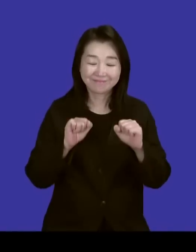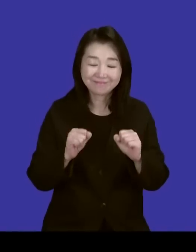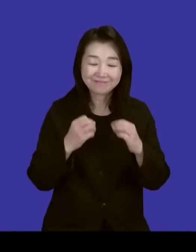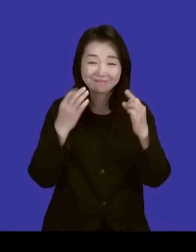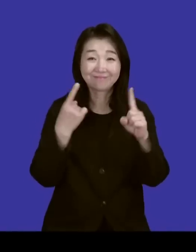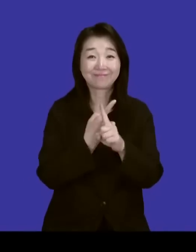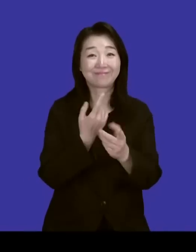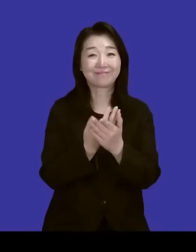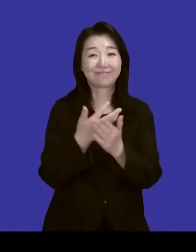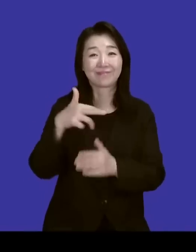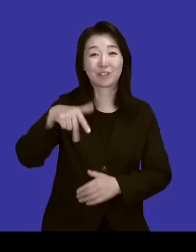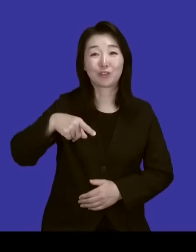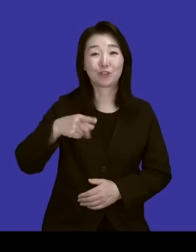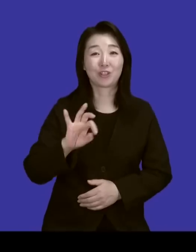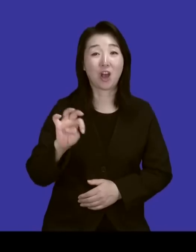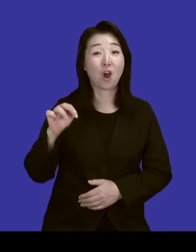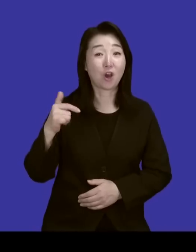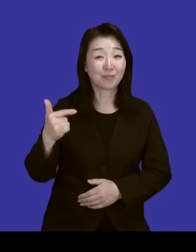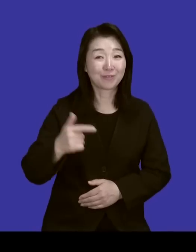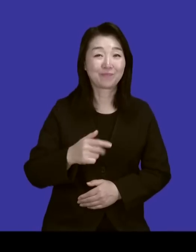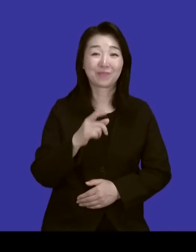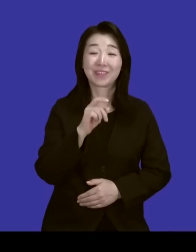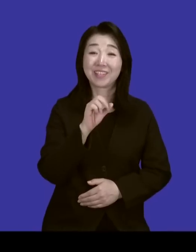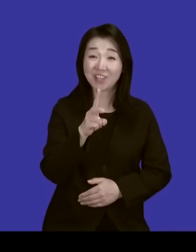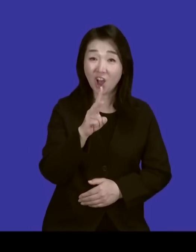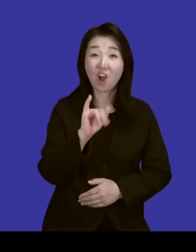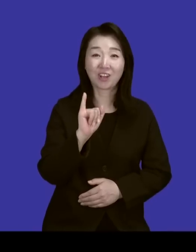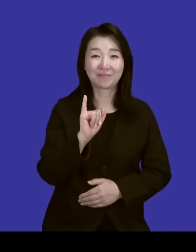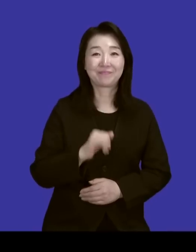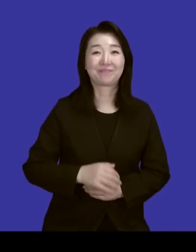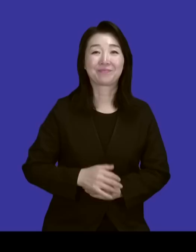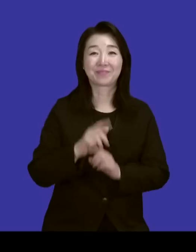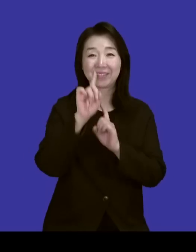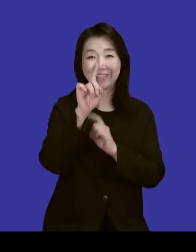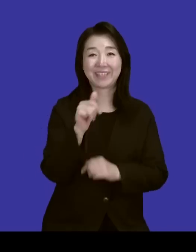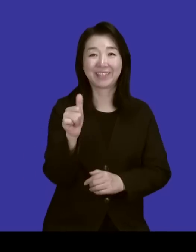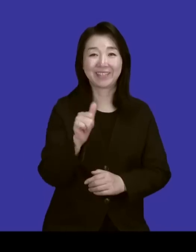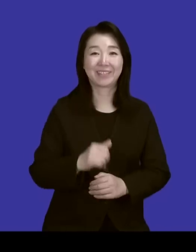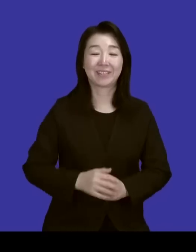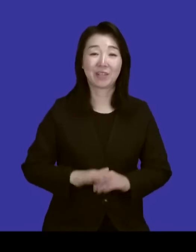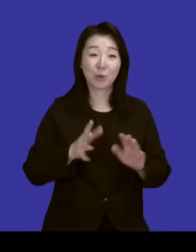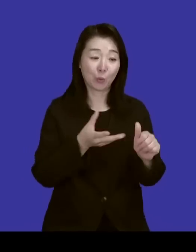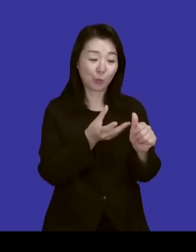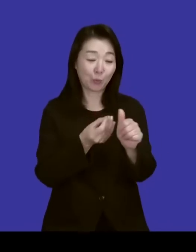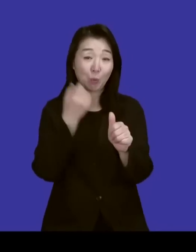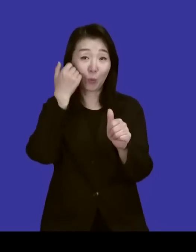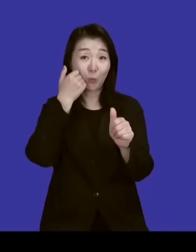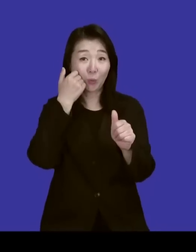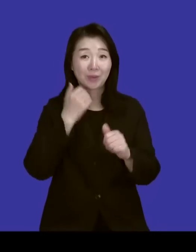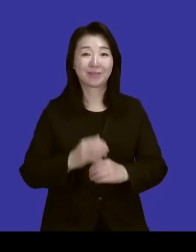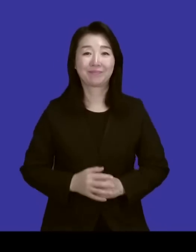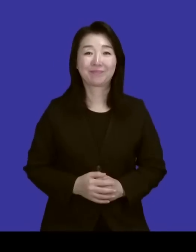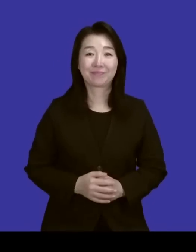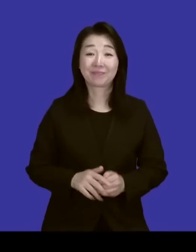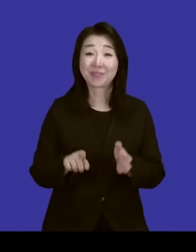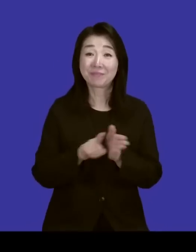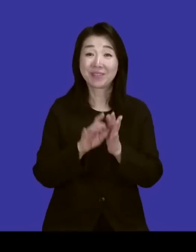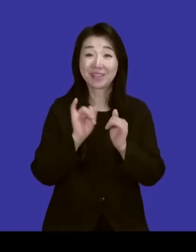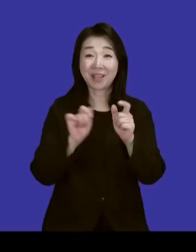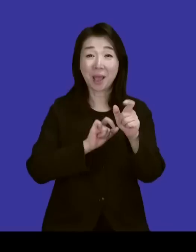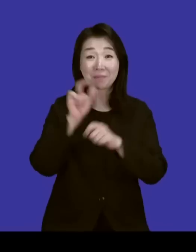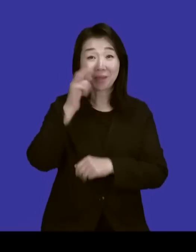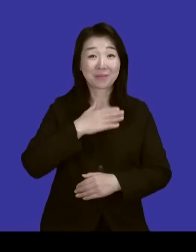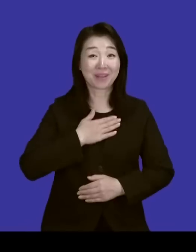안녕하세요. 새롭게 하소서 주영훈입니다. 안녕하세요. 연예일입니다. 안녕하세요. 이정수입니다. 오늘 모실 분은요. 우리 크리스찬이라면 누구나